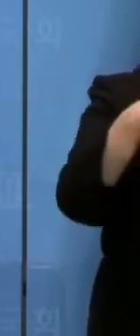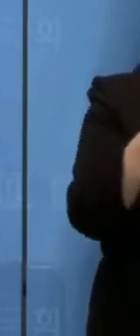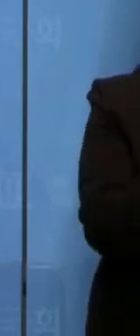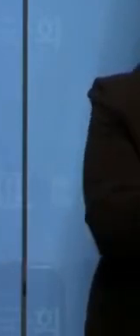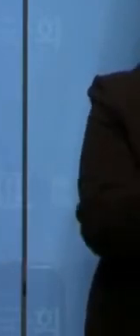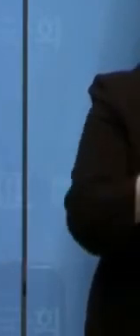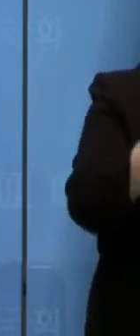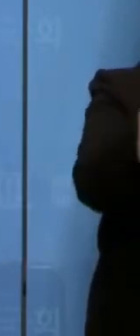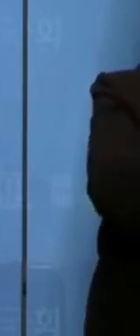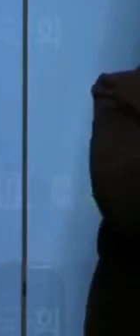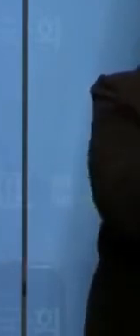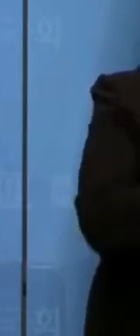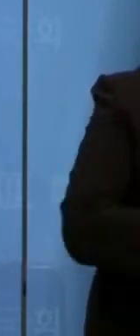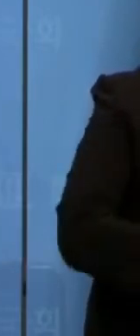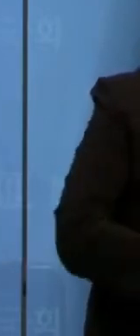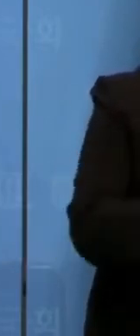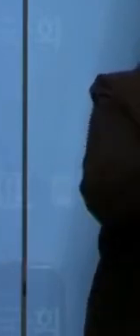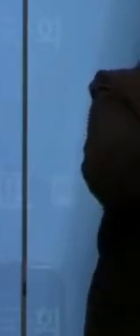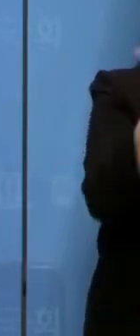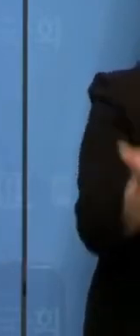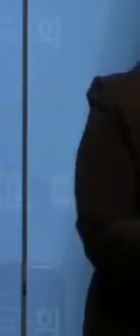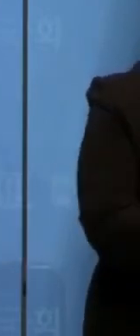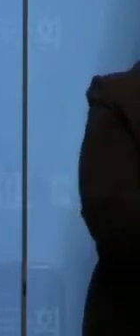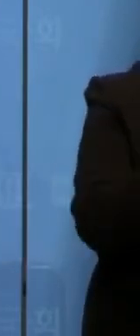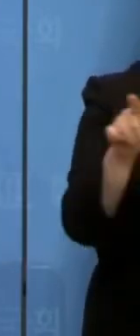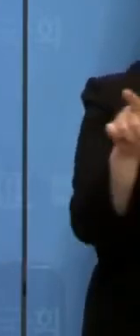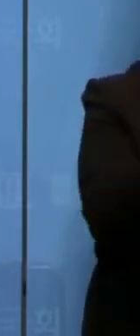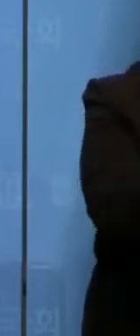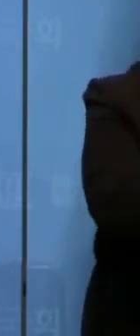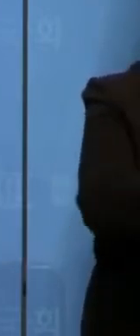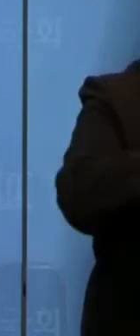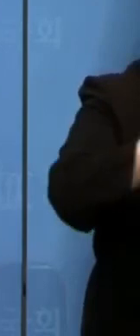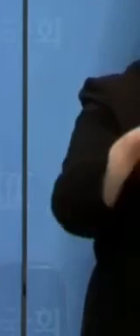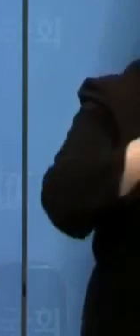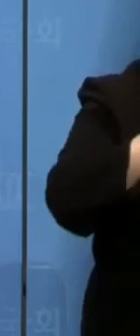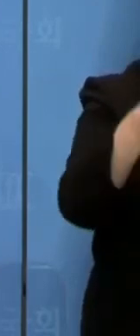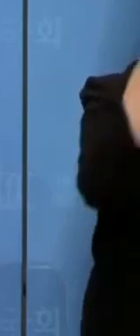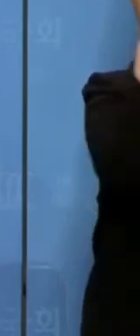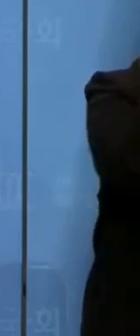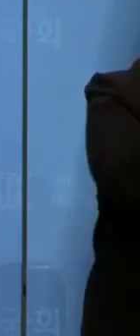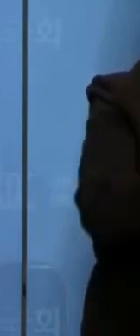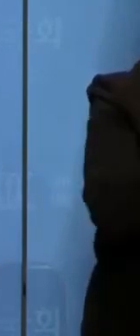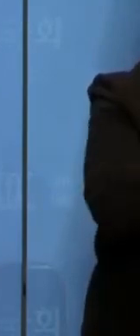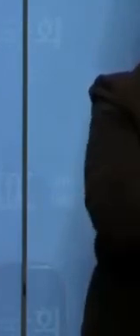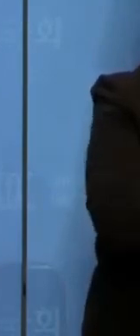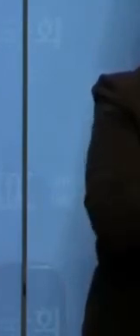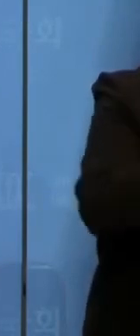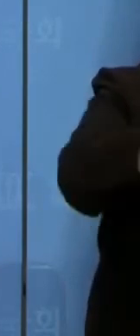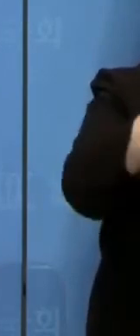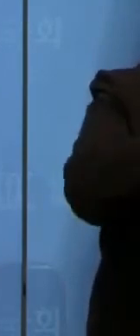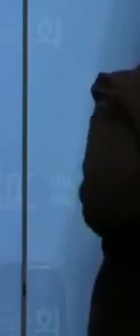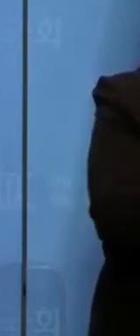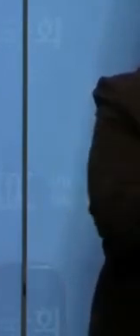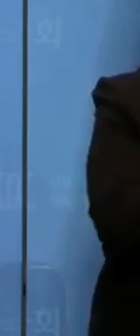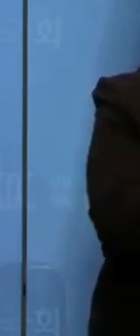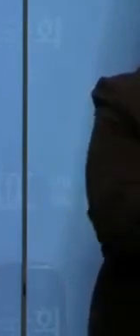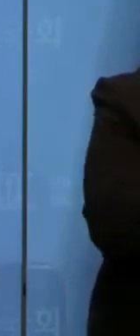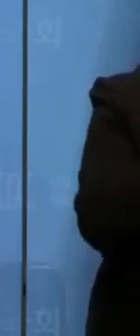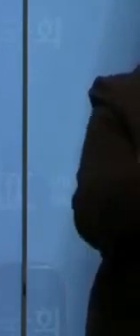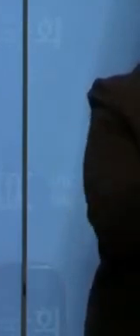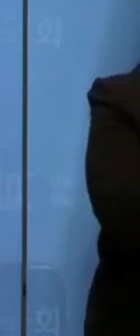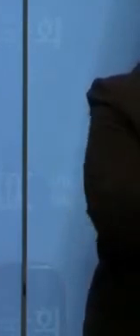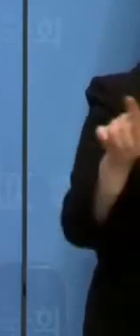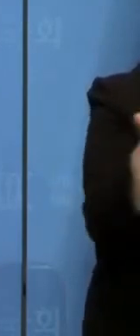기여하고 약속을 지키는 신뢰 정치의 기반을 만들어 정치에 대한 국민 불신을 해소하는